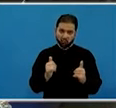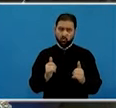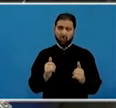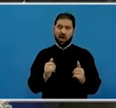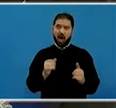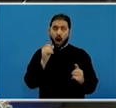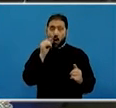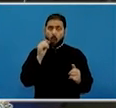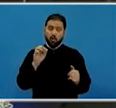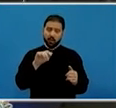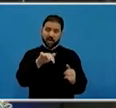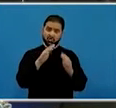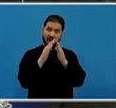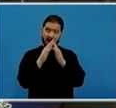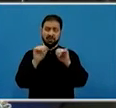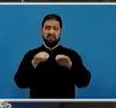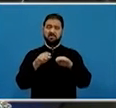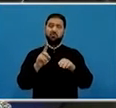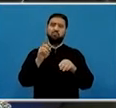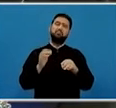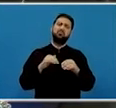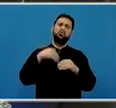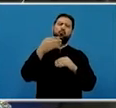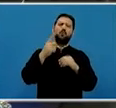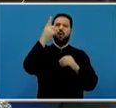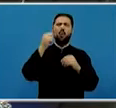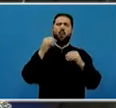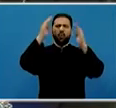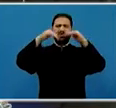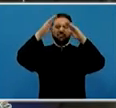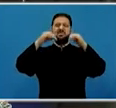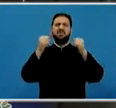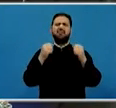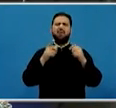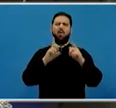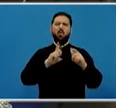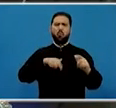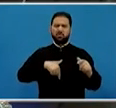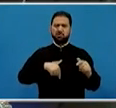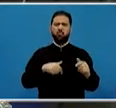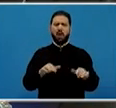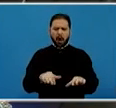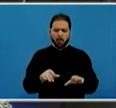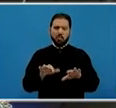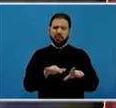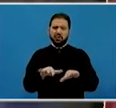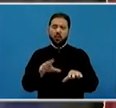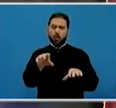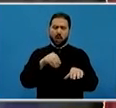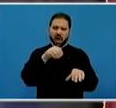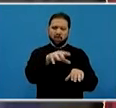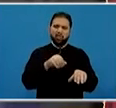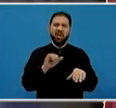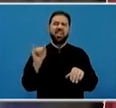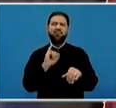ajungând omul acasă și așezându-se după o zi obositoare de muncă în fața calculatorului, probabil că poate să-și culeagă o serie de informații și mai ales să